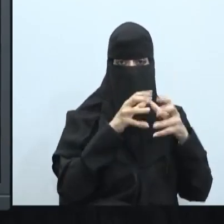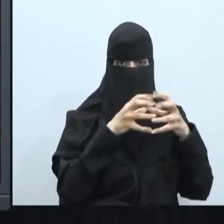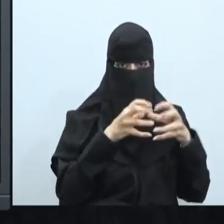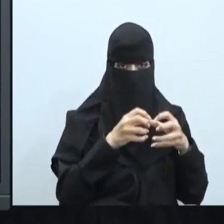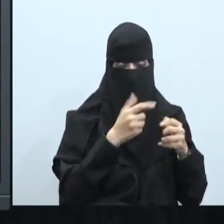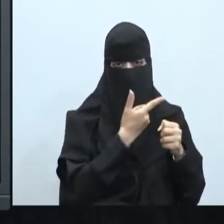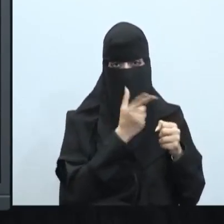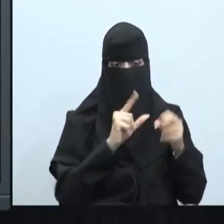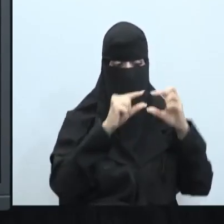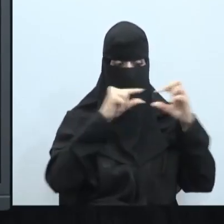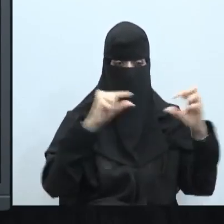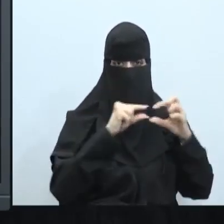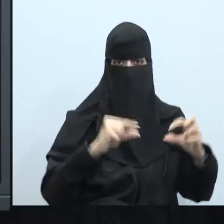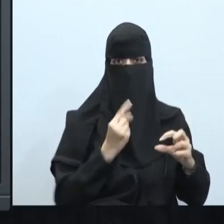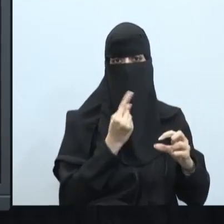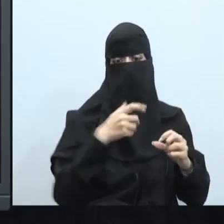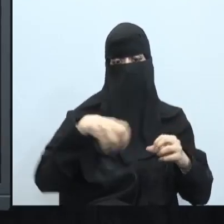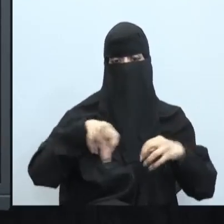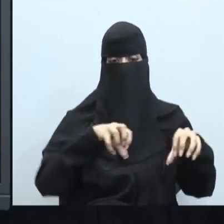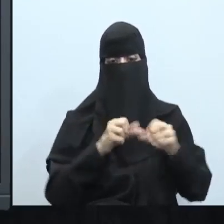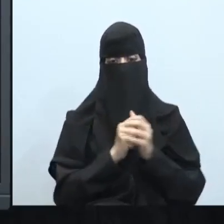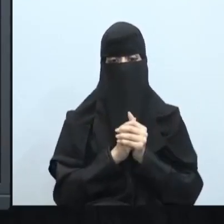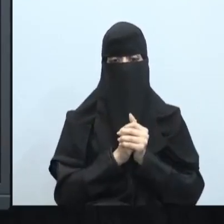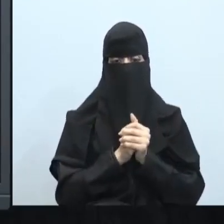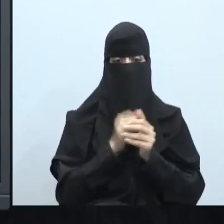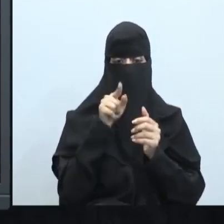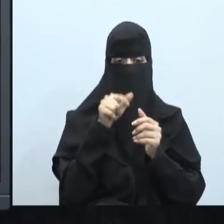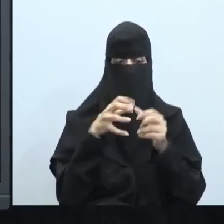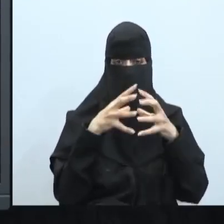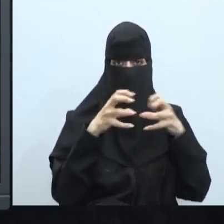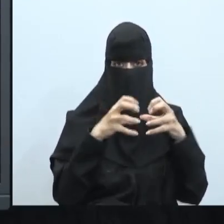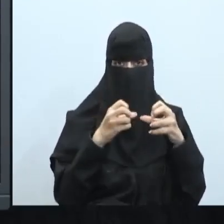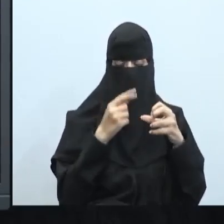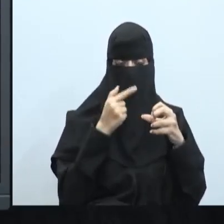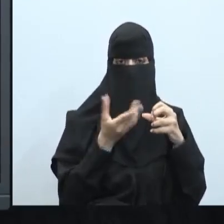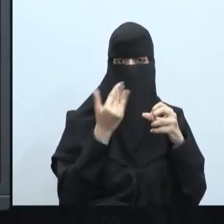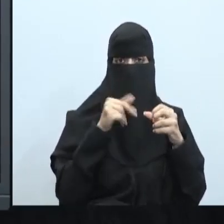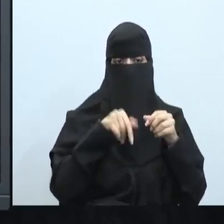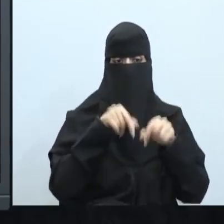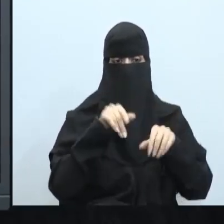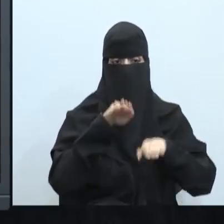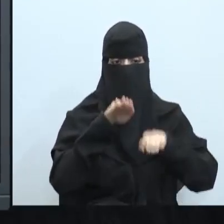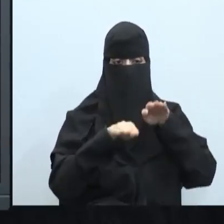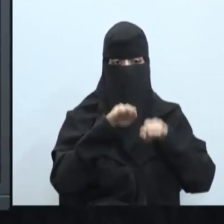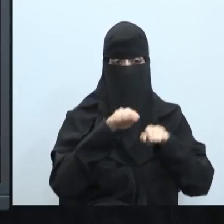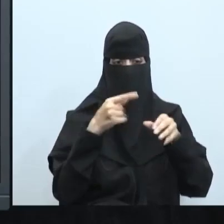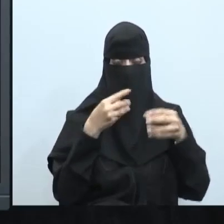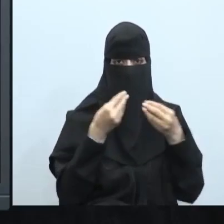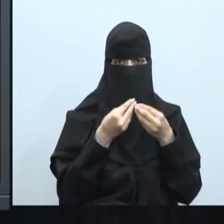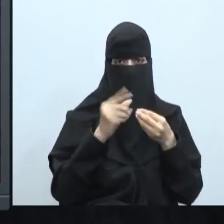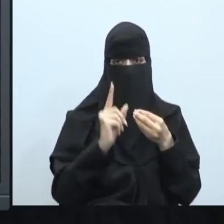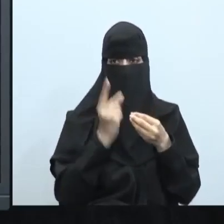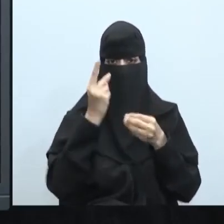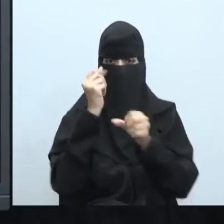التجميع تكون قبل بدء التنفيذ بينما في المفسر تكون بالتوازي مع عمليه التنفيذ